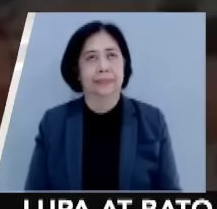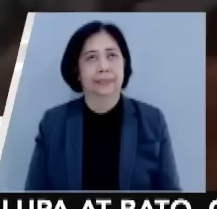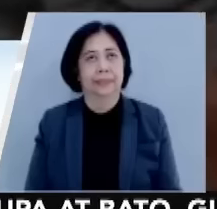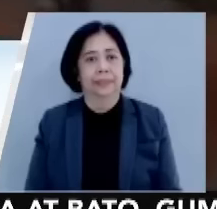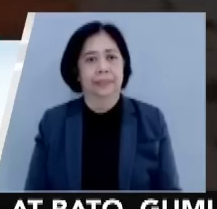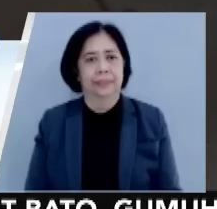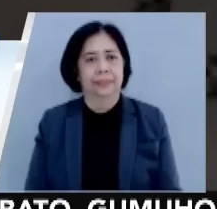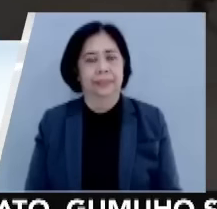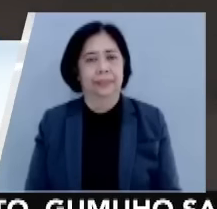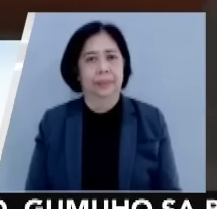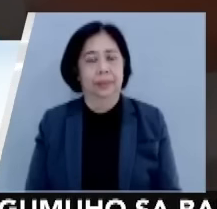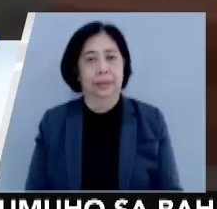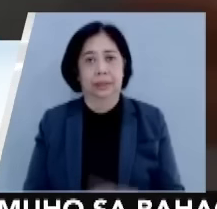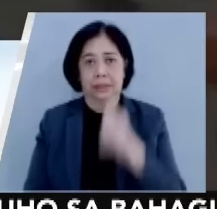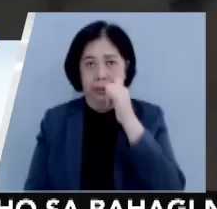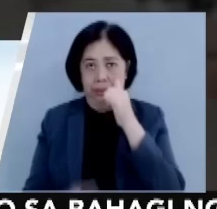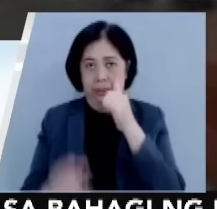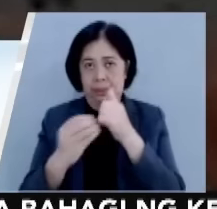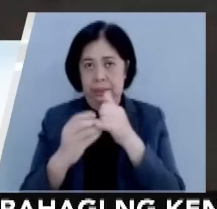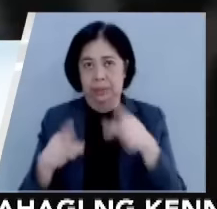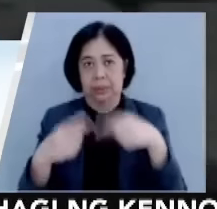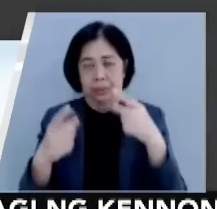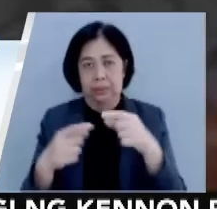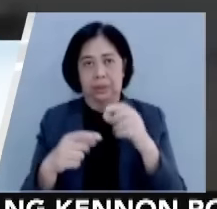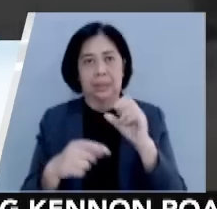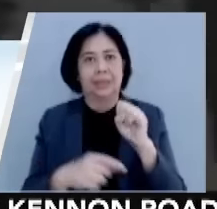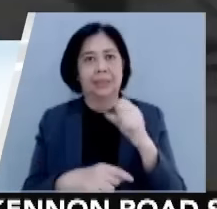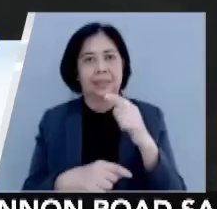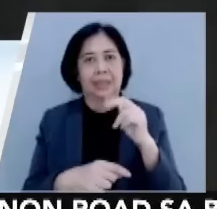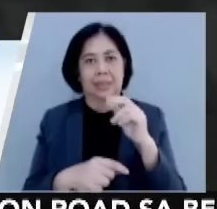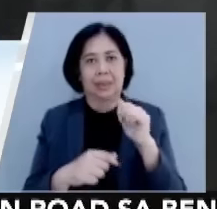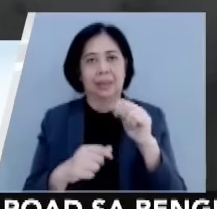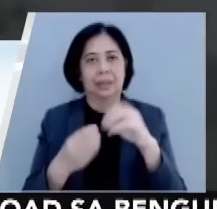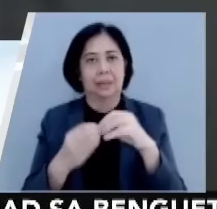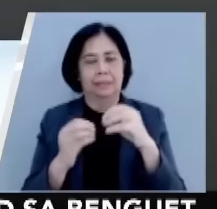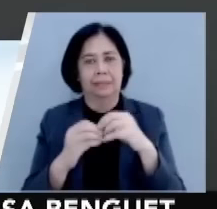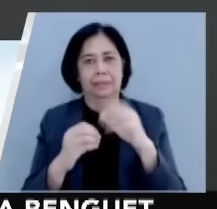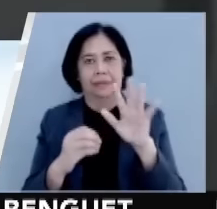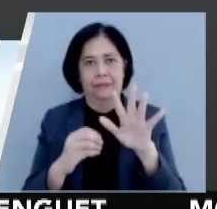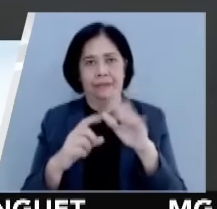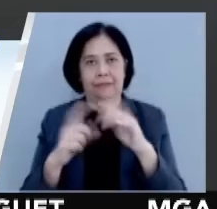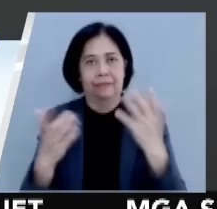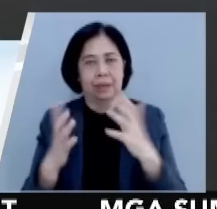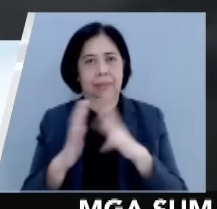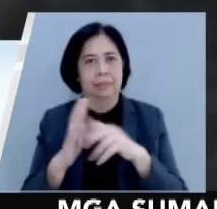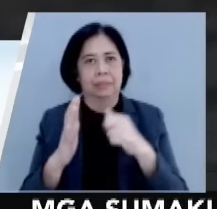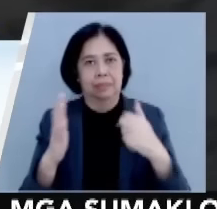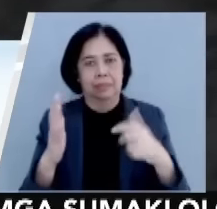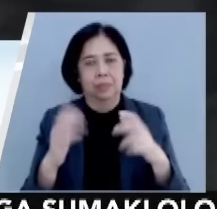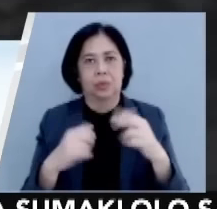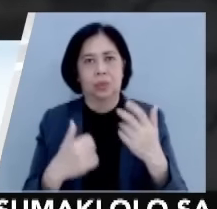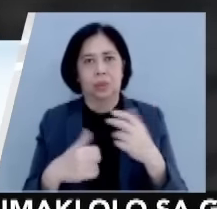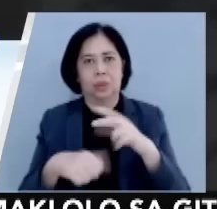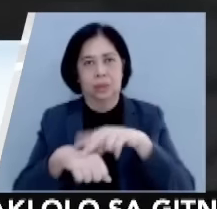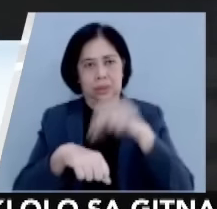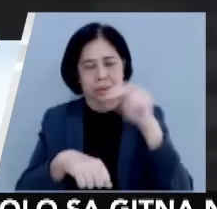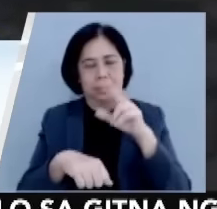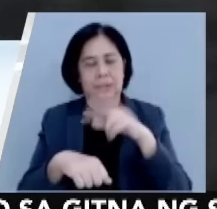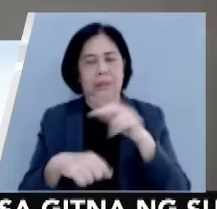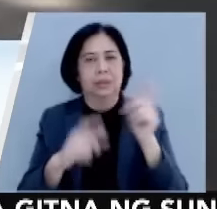Kuha ang videong ito habang nasa Signal No. 5 ang Calaguas Island sa Camarines Norte sa pagdaan ng bagyong Pipito.